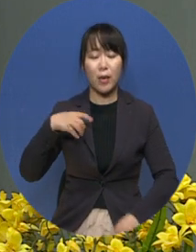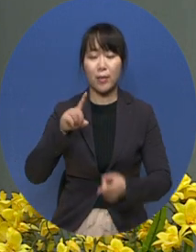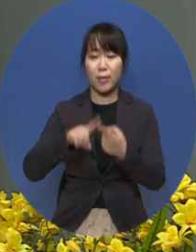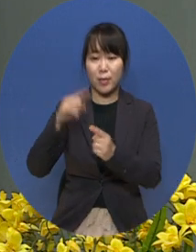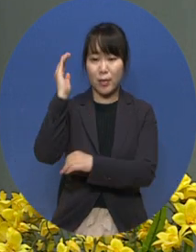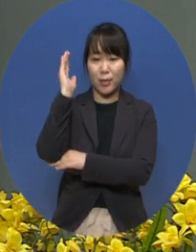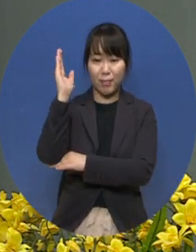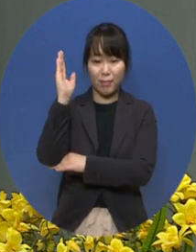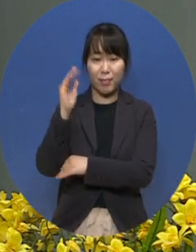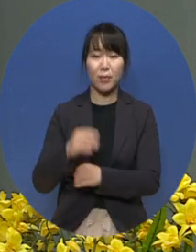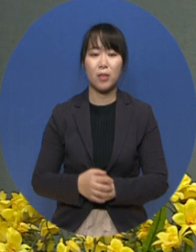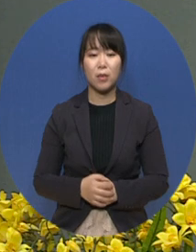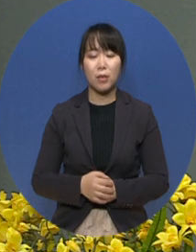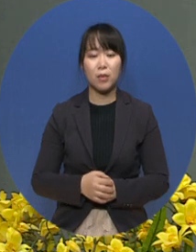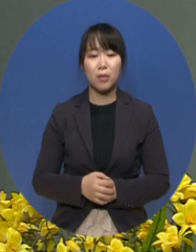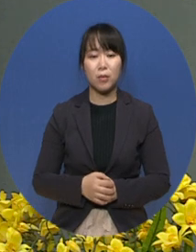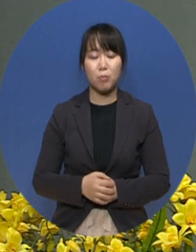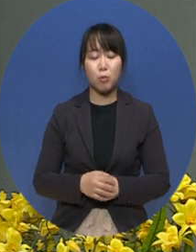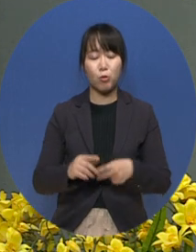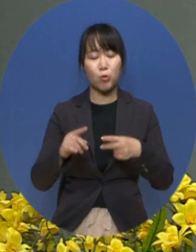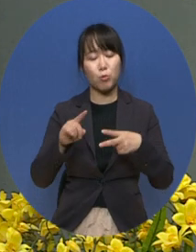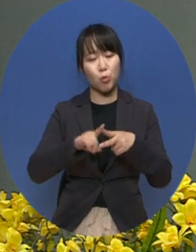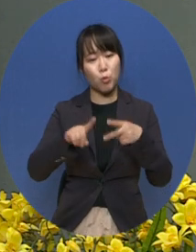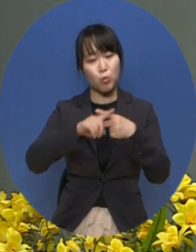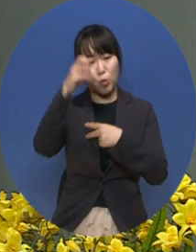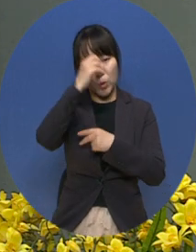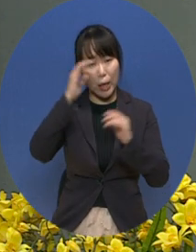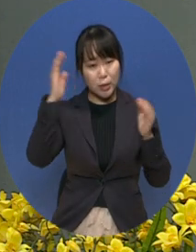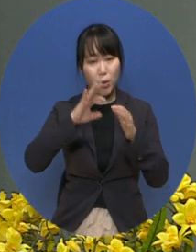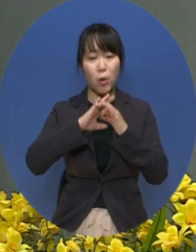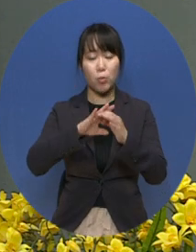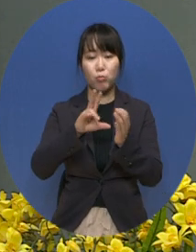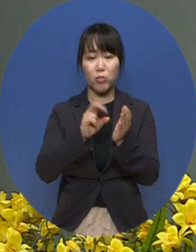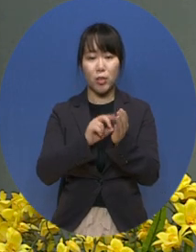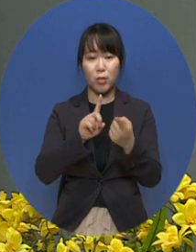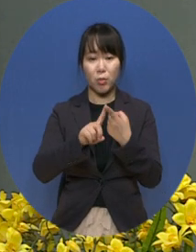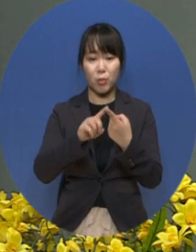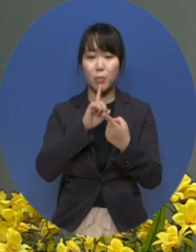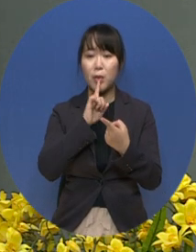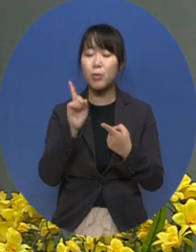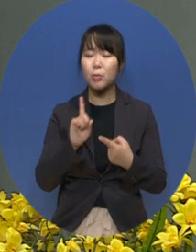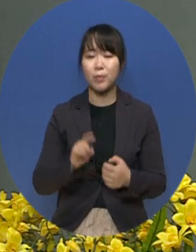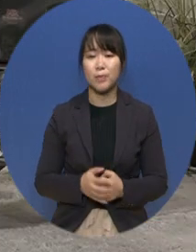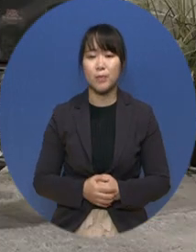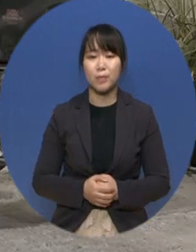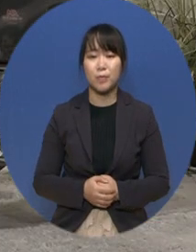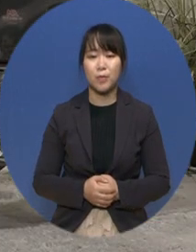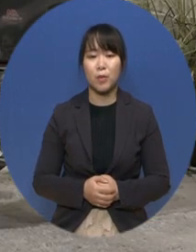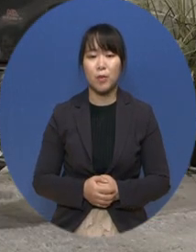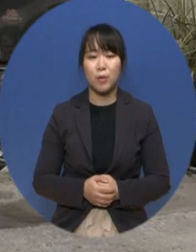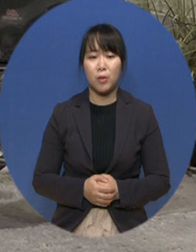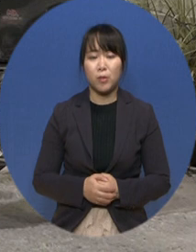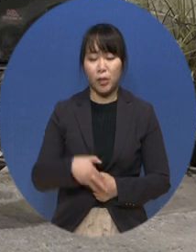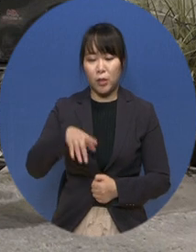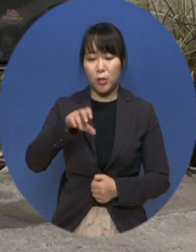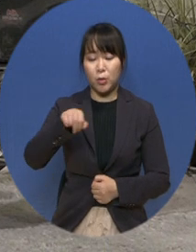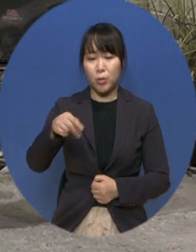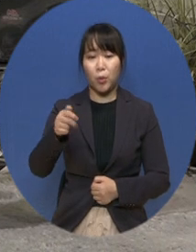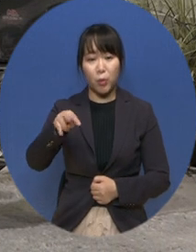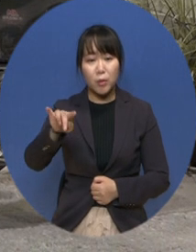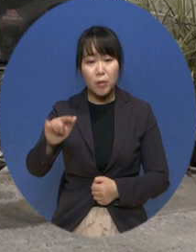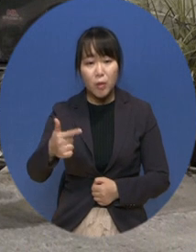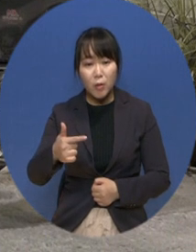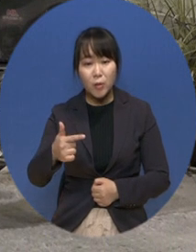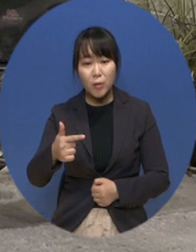하셨는데 또 청소년 관련 문제도 걸음 하셨어요 4 에 그건 어떤 건가요 우리 이제 청소년 누리